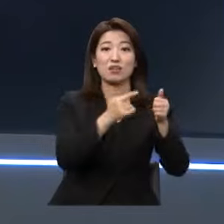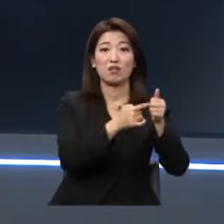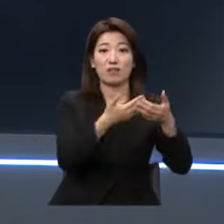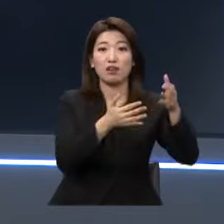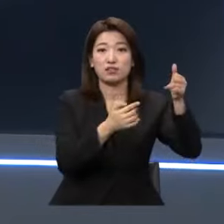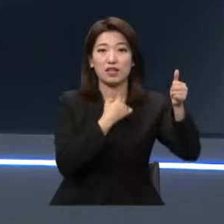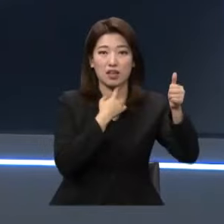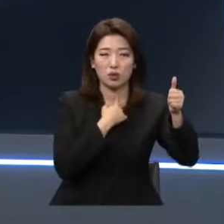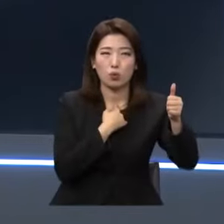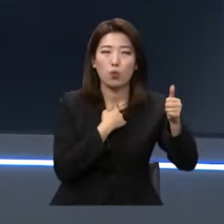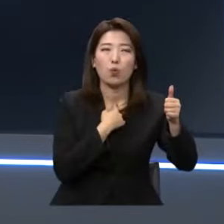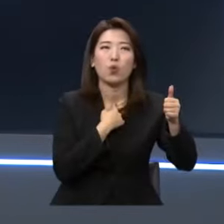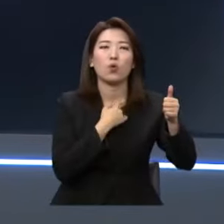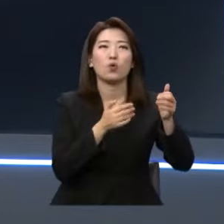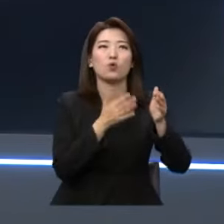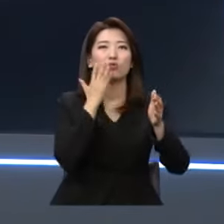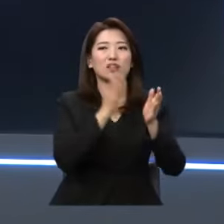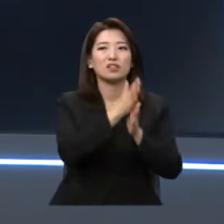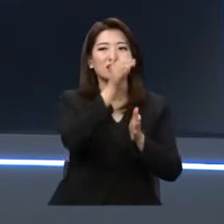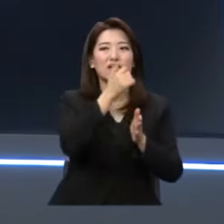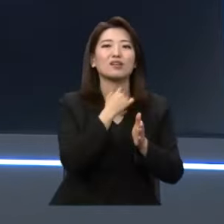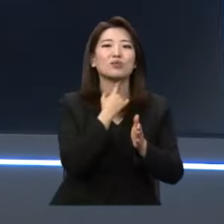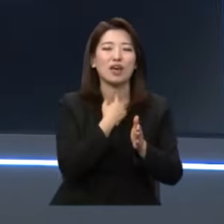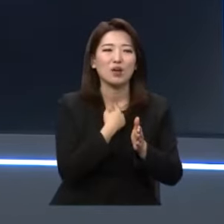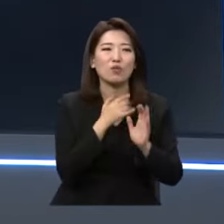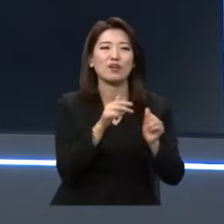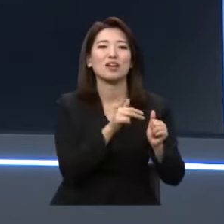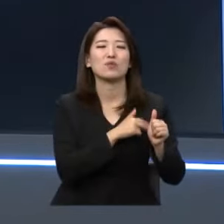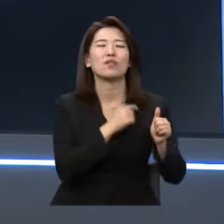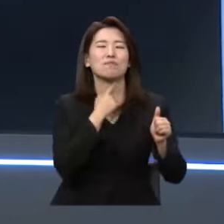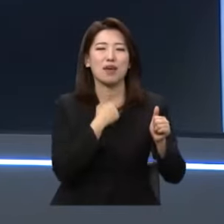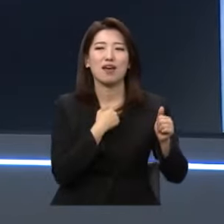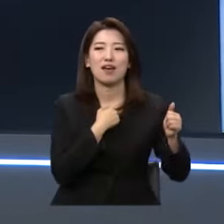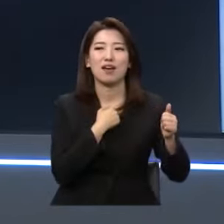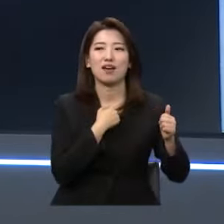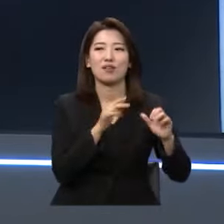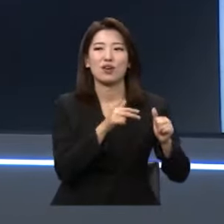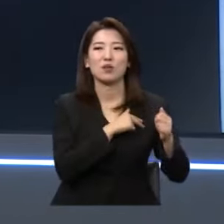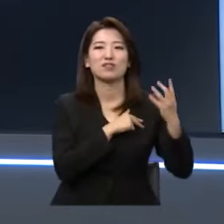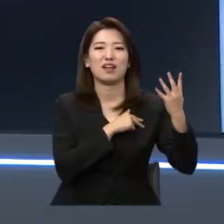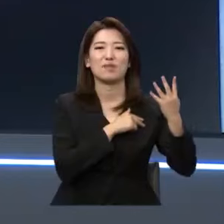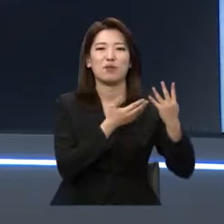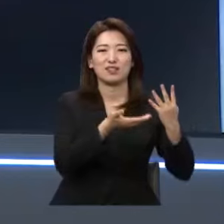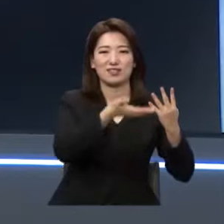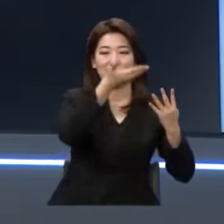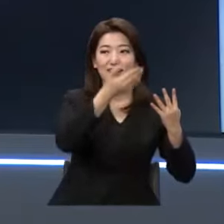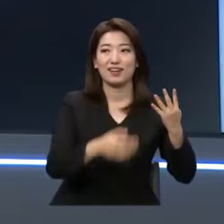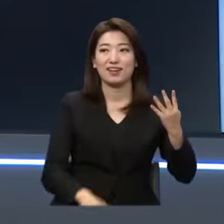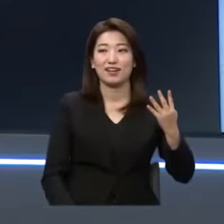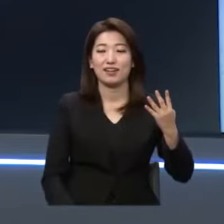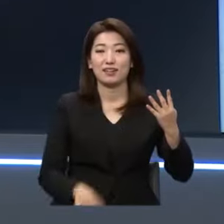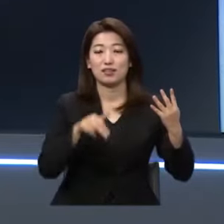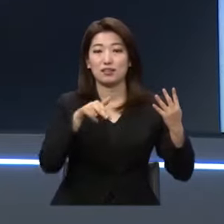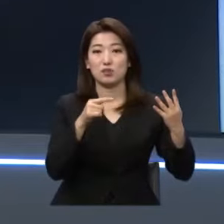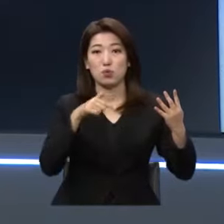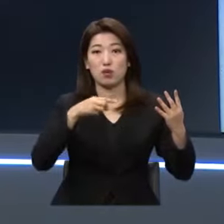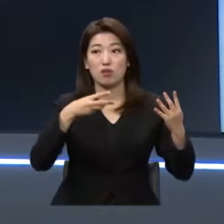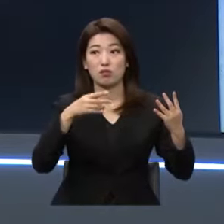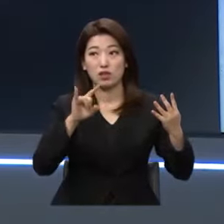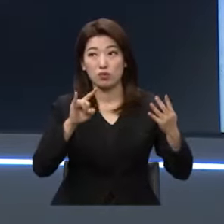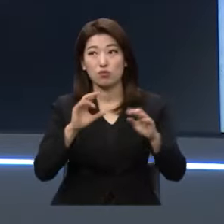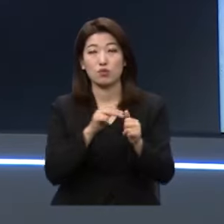않느냐 그리고 지금 조경태 의원 부산 사에서 선이다 말씀하셨고요 또 좀 더 가면 이제 대국에서 주호영